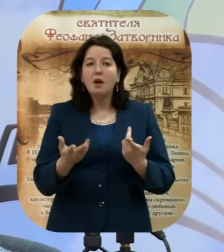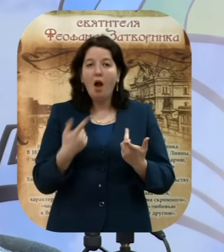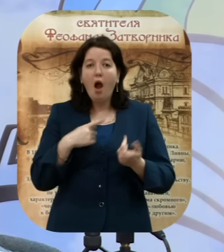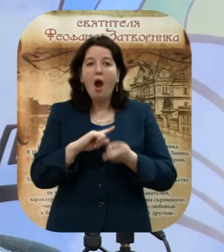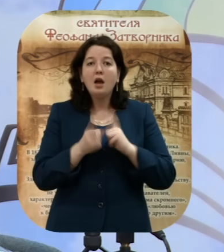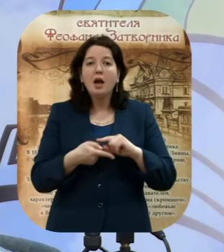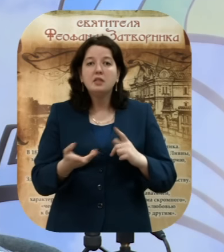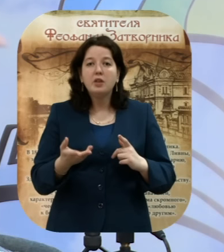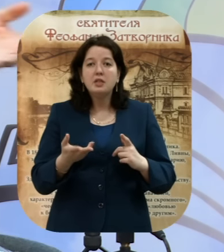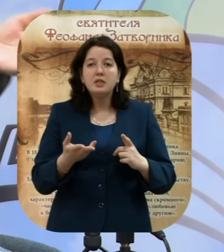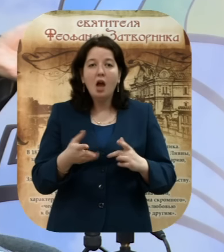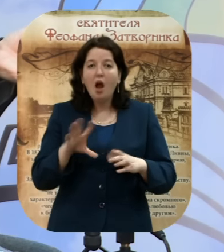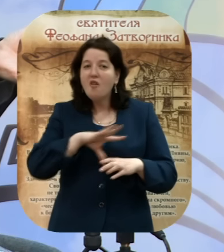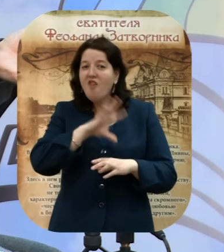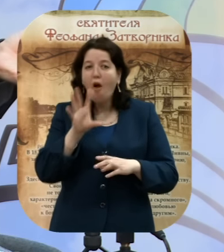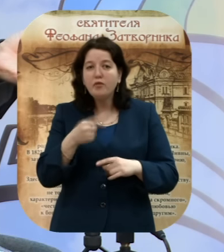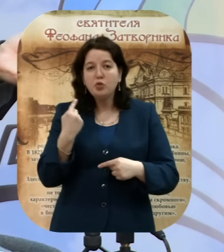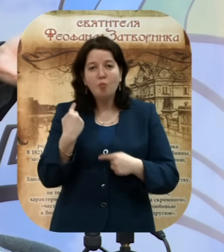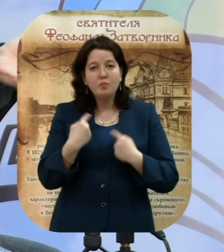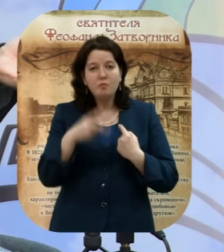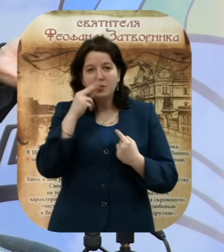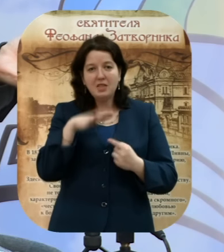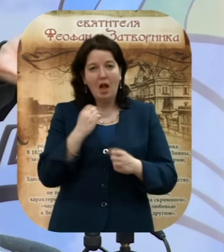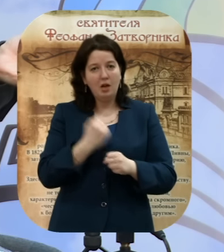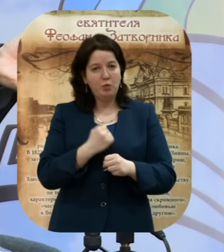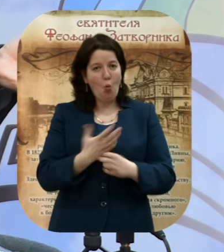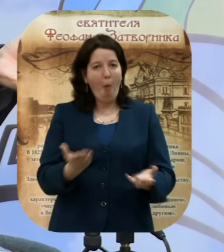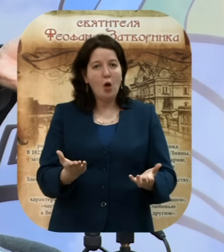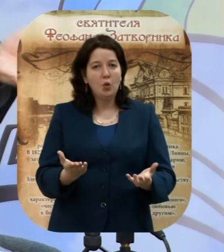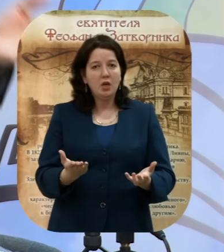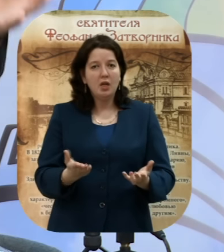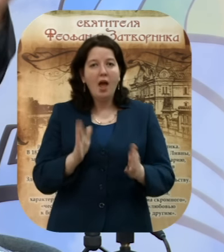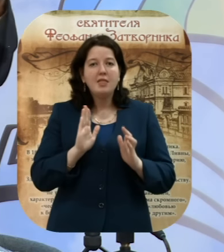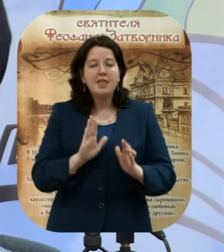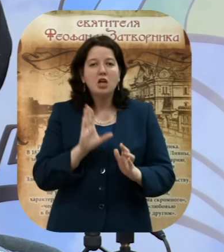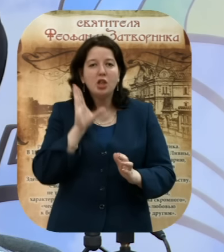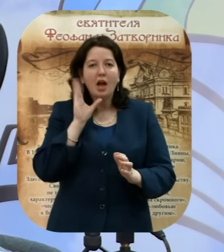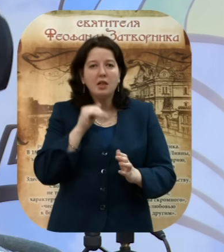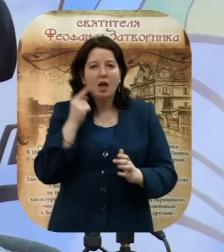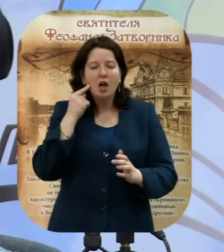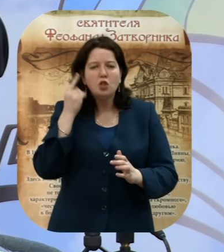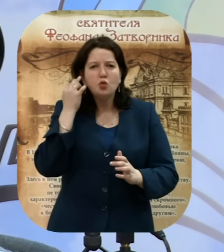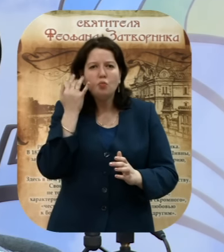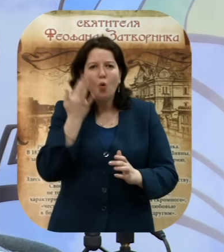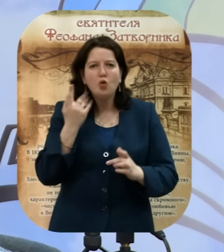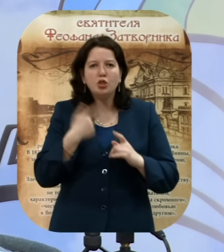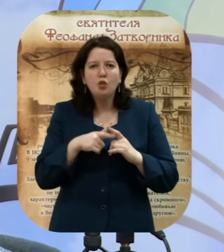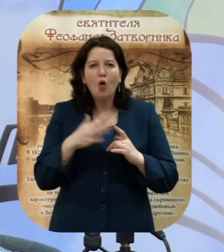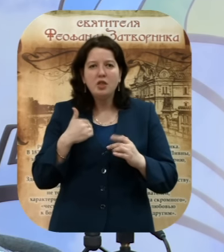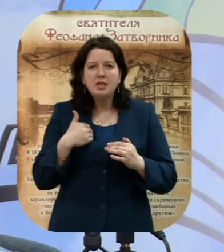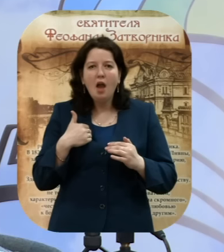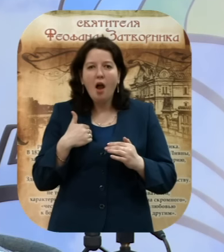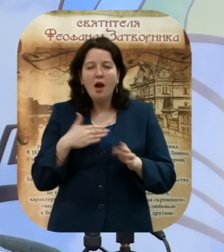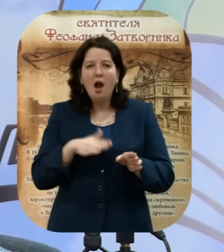Оказывается, во всем не так поступаю. Даже когда кажется, я оказываю